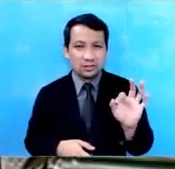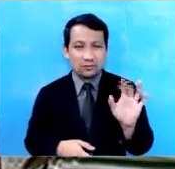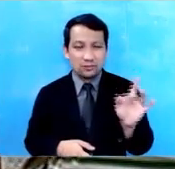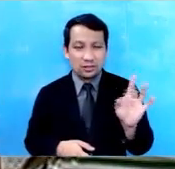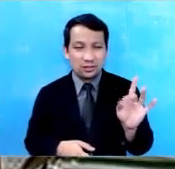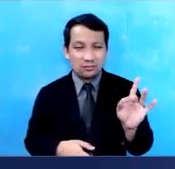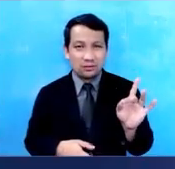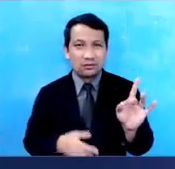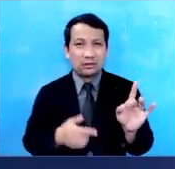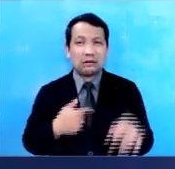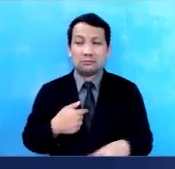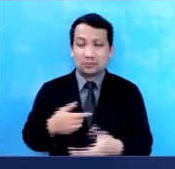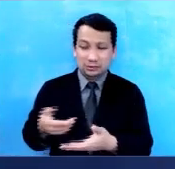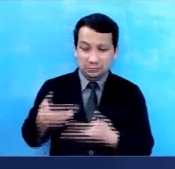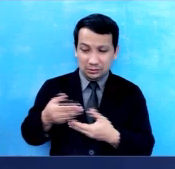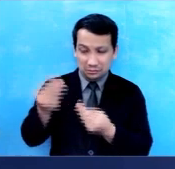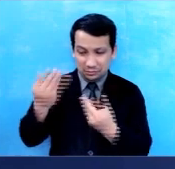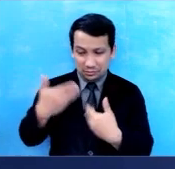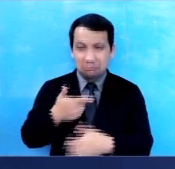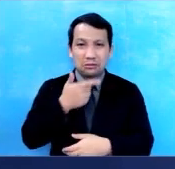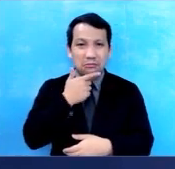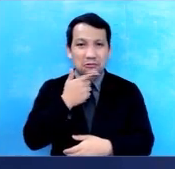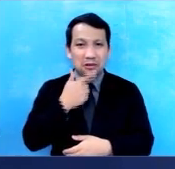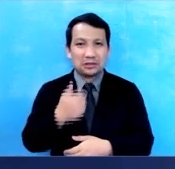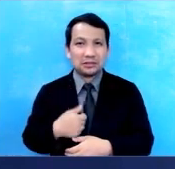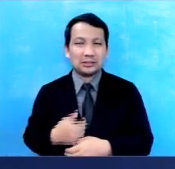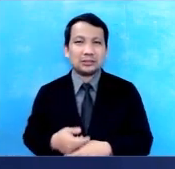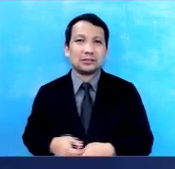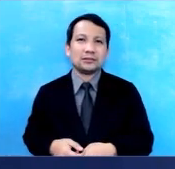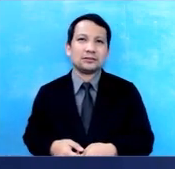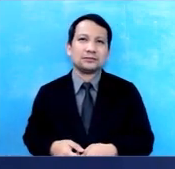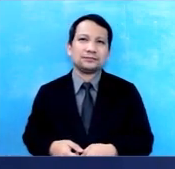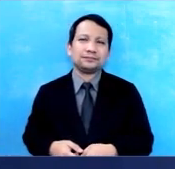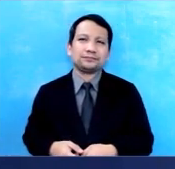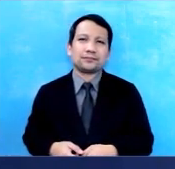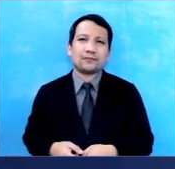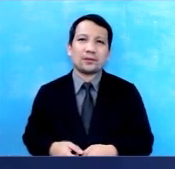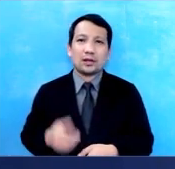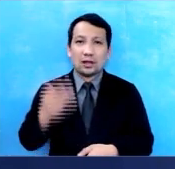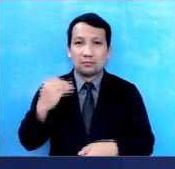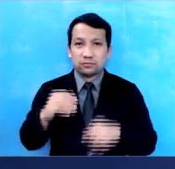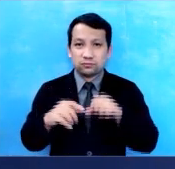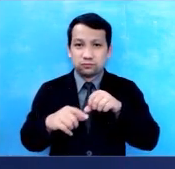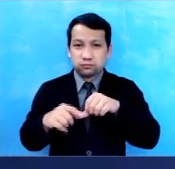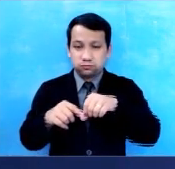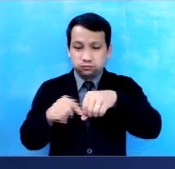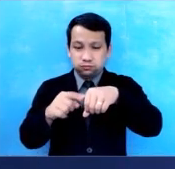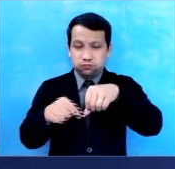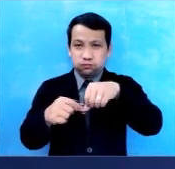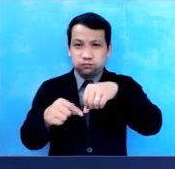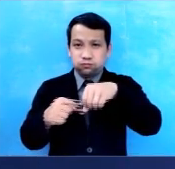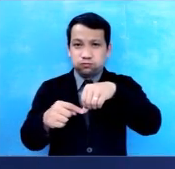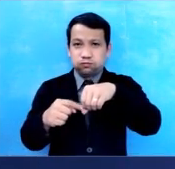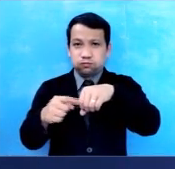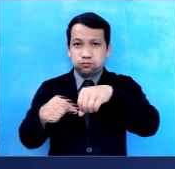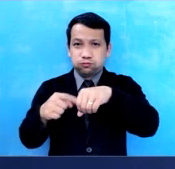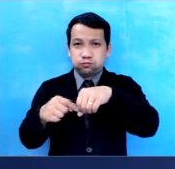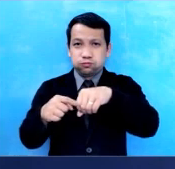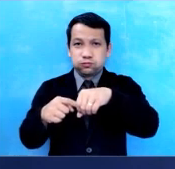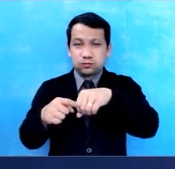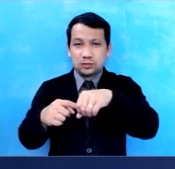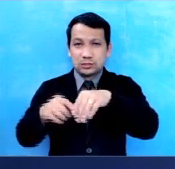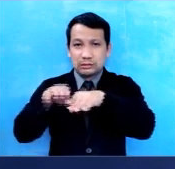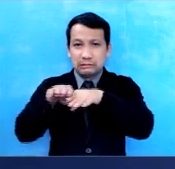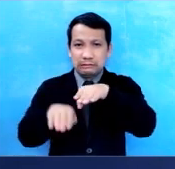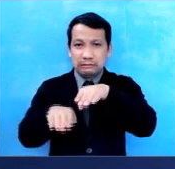lang ako. Ayon sa mga eksperto, nabubuo ang sinkhole o malalaking hukay kapag na-erode o gumuho ang